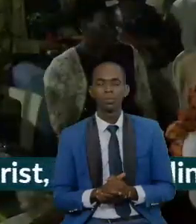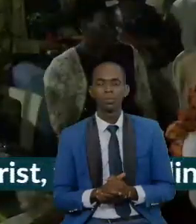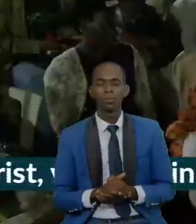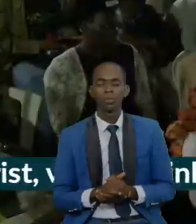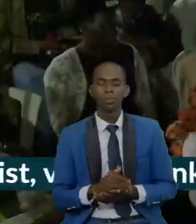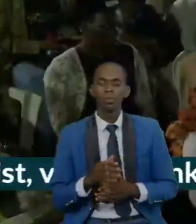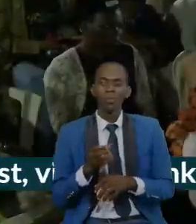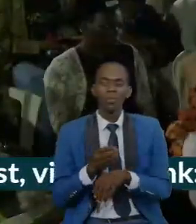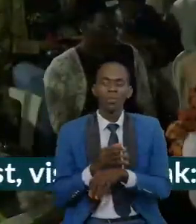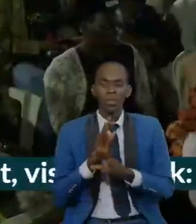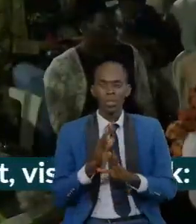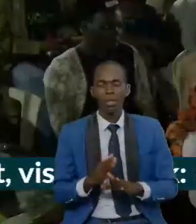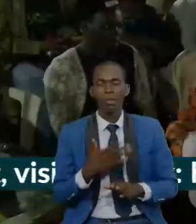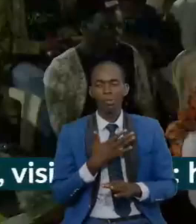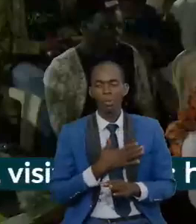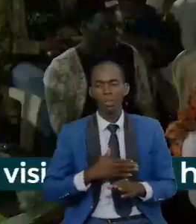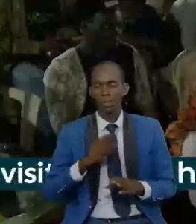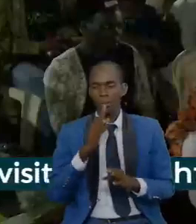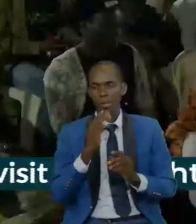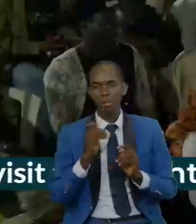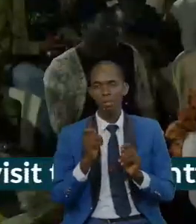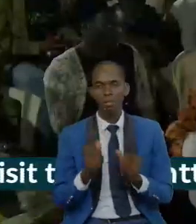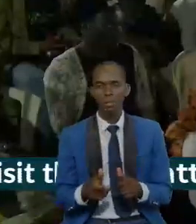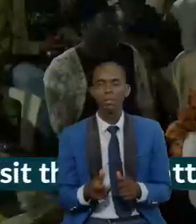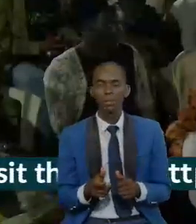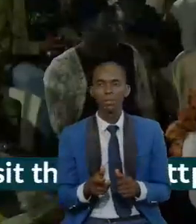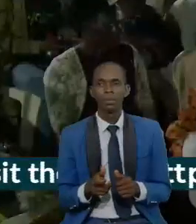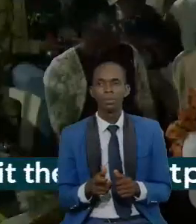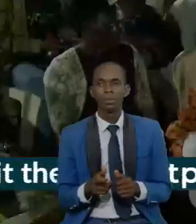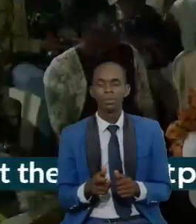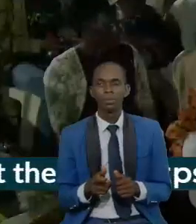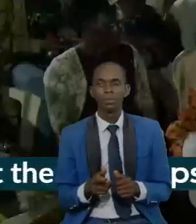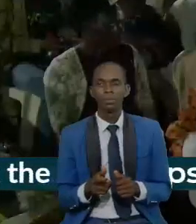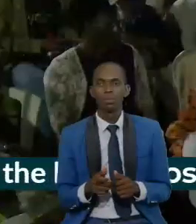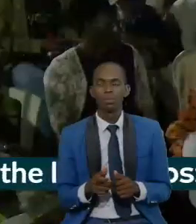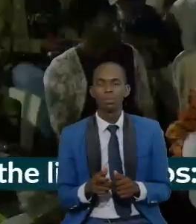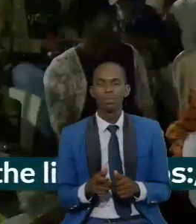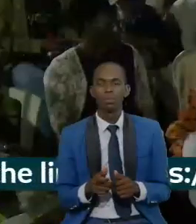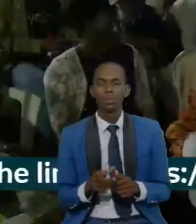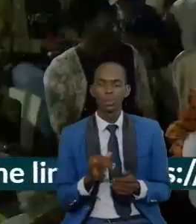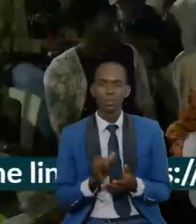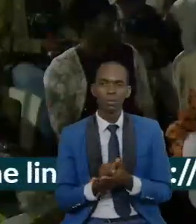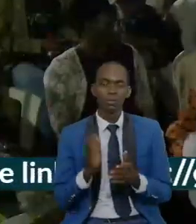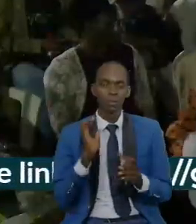Counselors, hurry up that we may follow the prayers of the man of God.